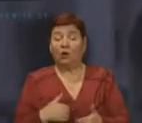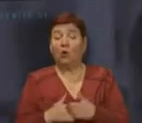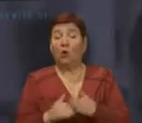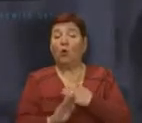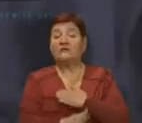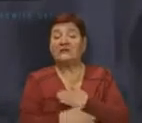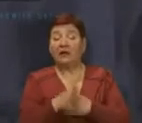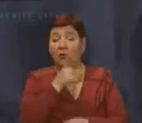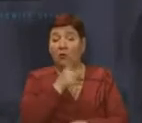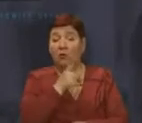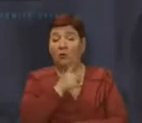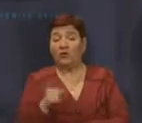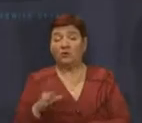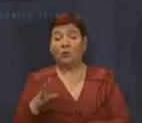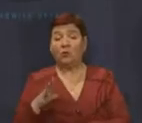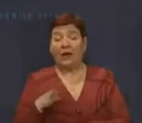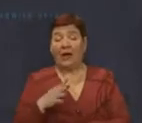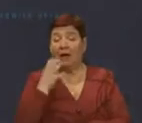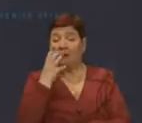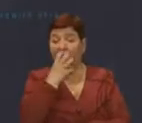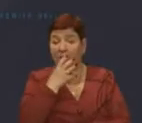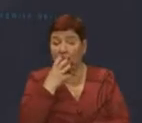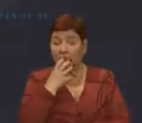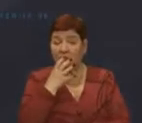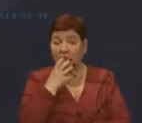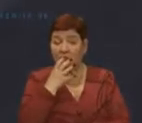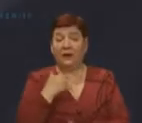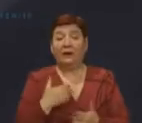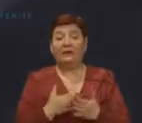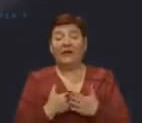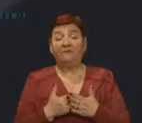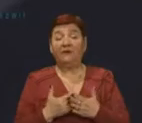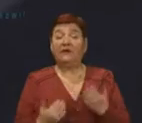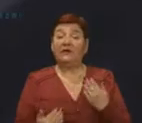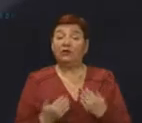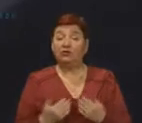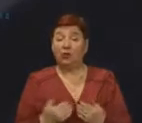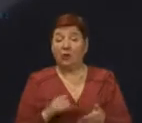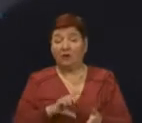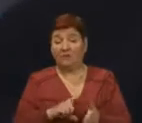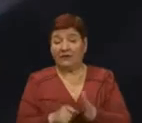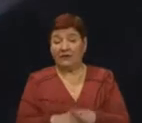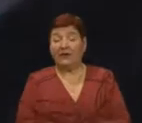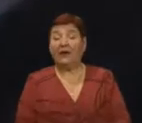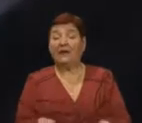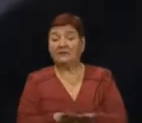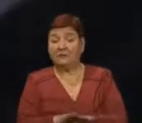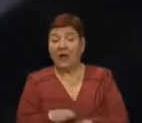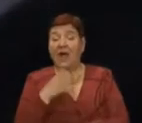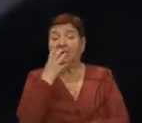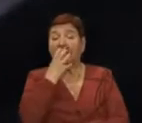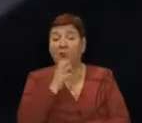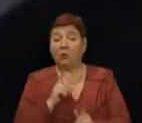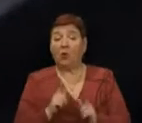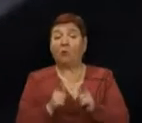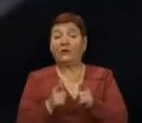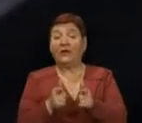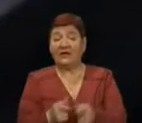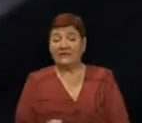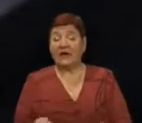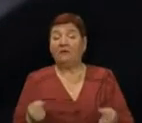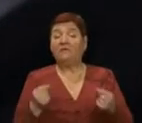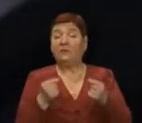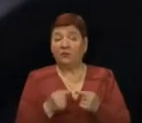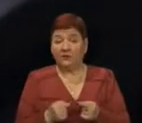останнього часу це була подача тепла, ну, навіть якщо помешкання закрите. Так, тепло ж туди подається,